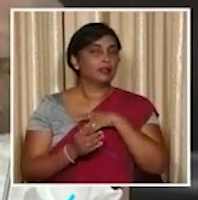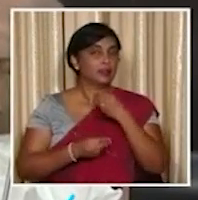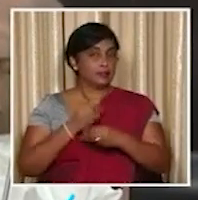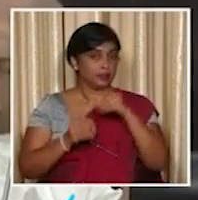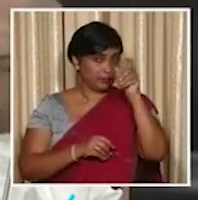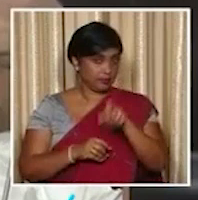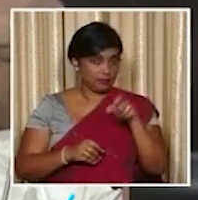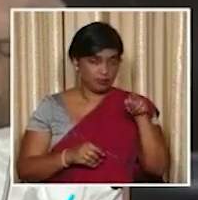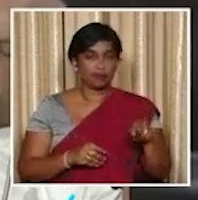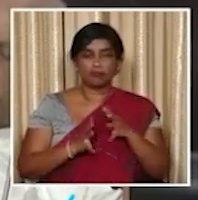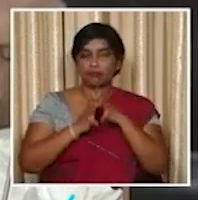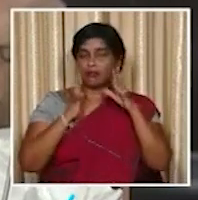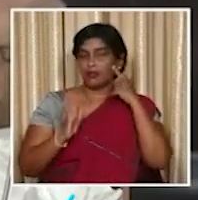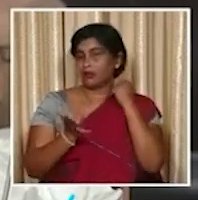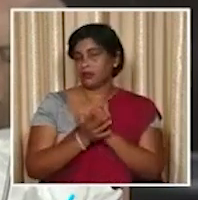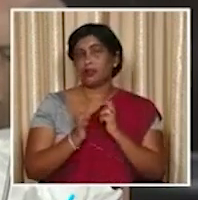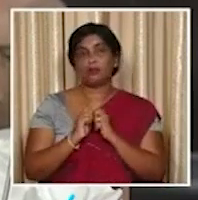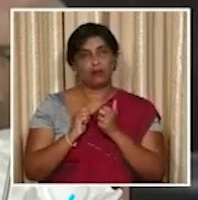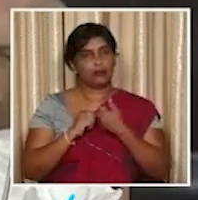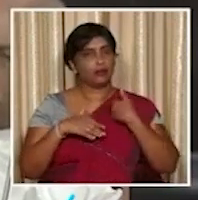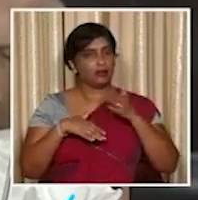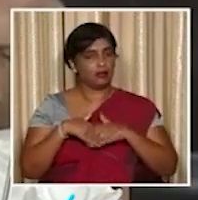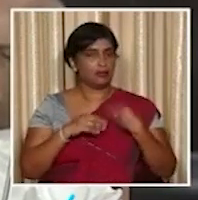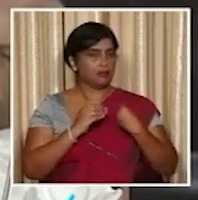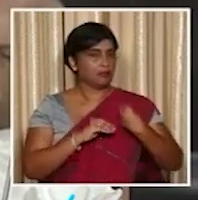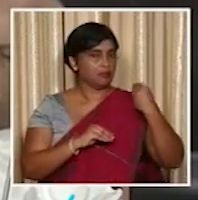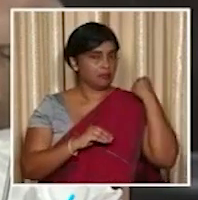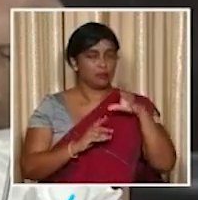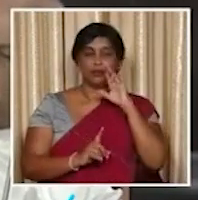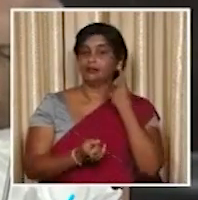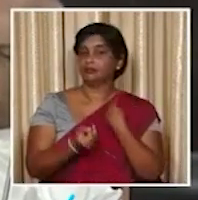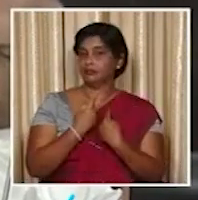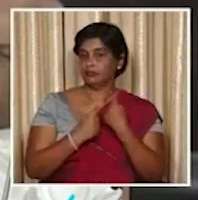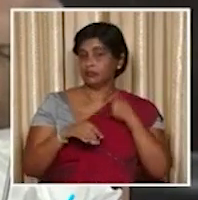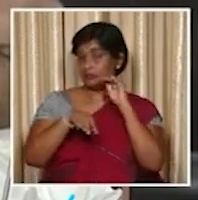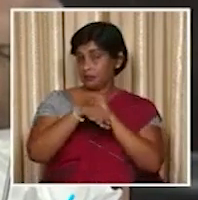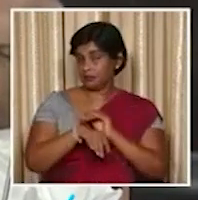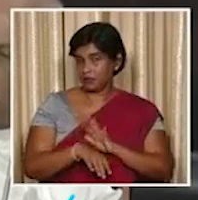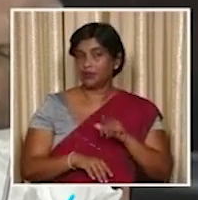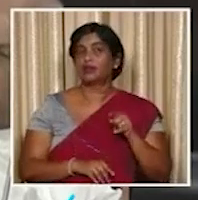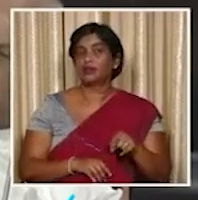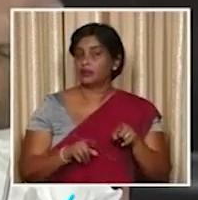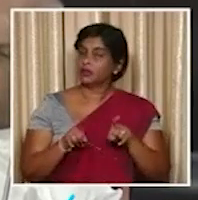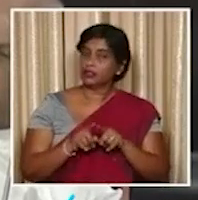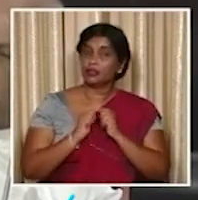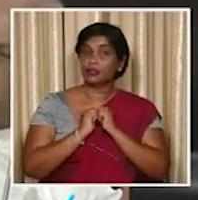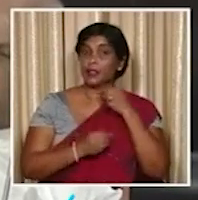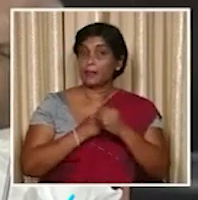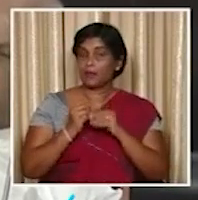ව්‍යවසායන් දැවැන්ත අර්බුදයකට ලක් වුණා. මෑතකදී කළ සමීක්ෂණයකින් හෙළි වුණේ මෙන්ම